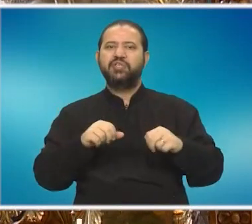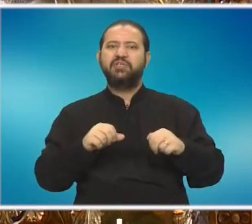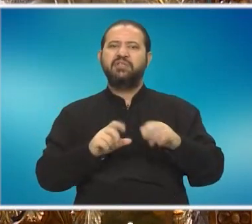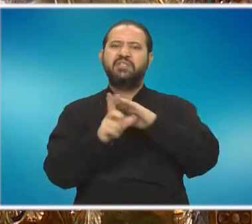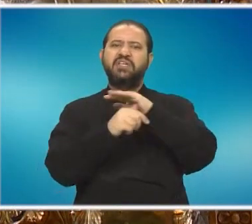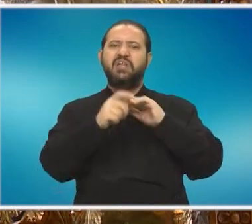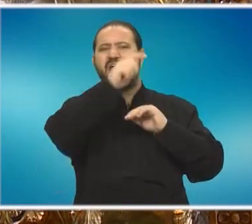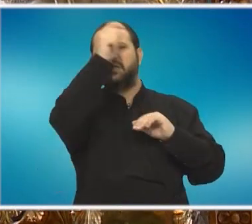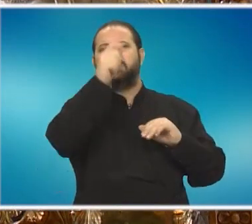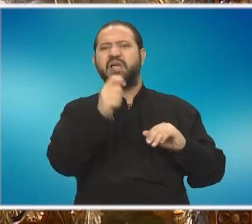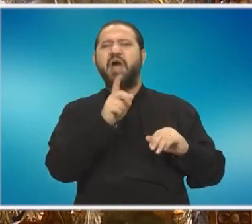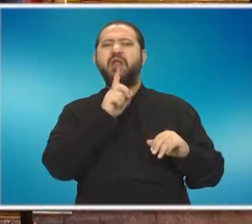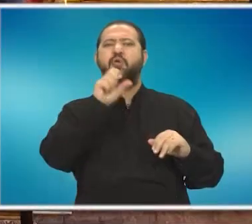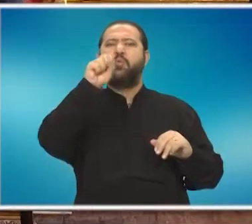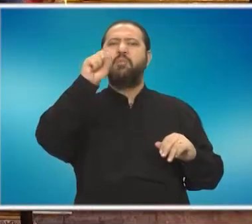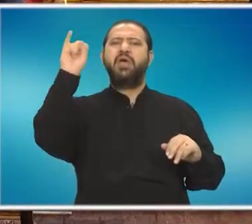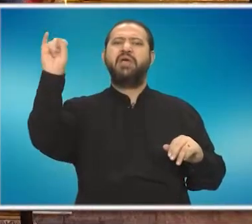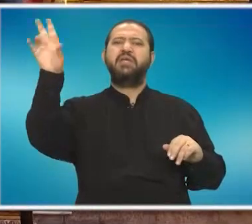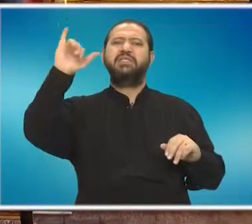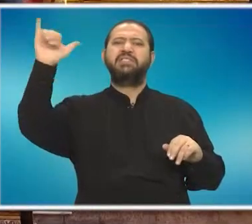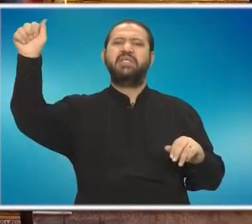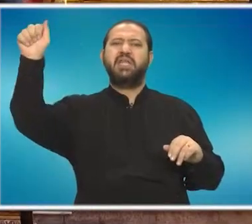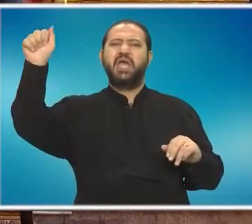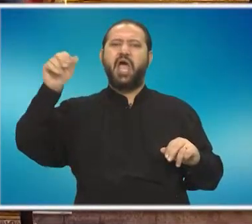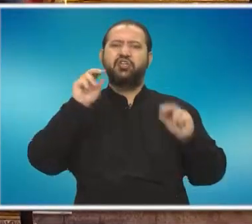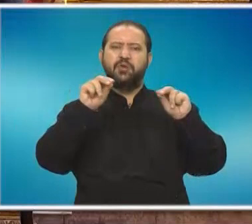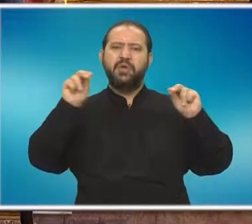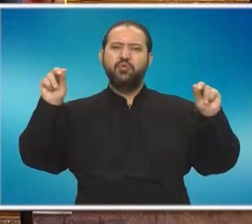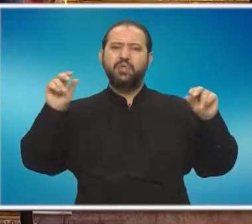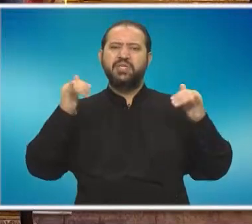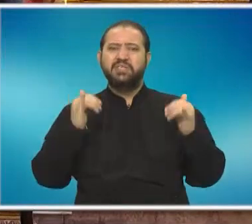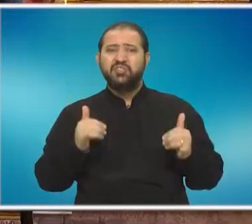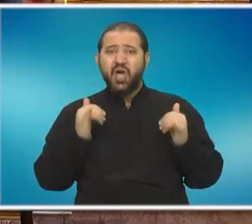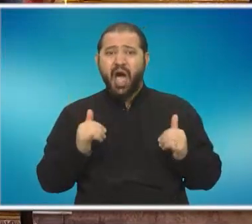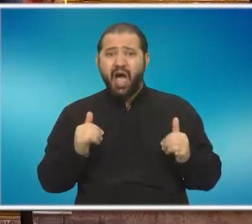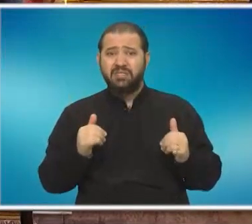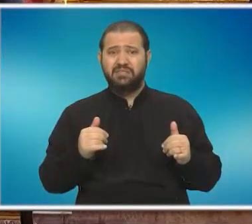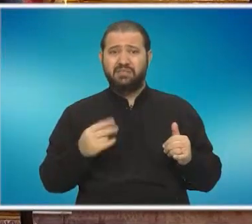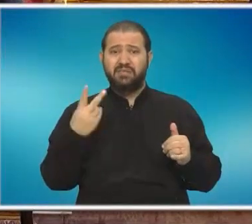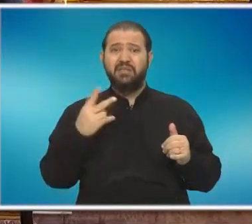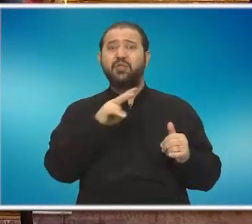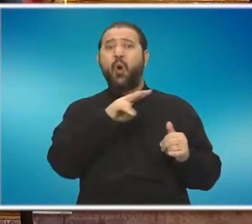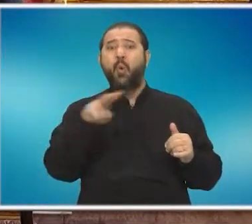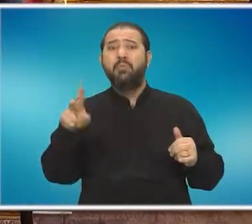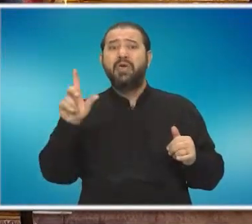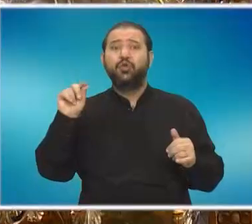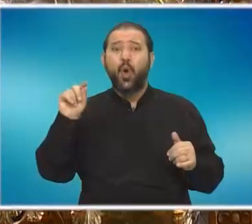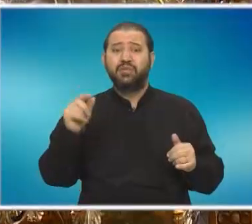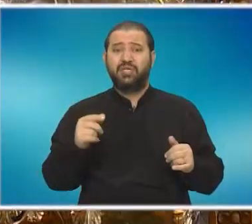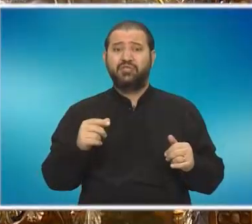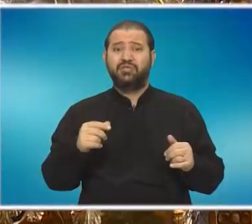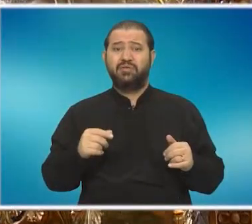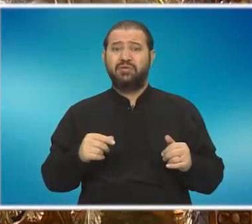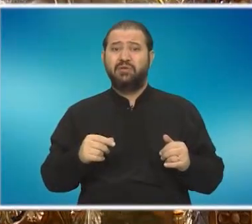Africa, care, iată, suferă și îl mărturisesc pe Hristos și astăzi, iată, în 2020, cu